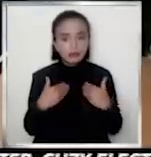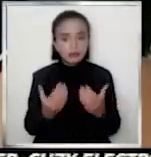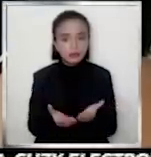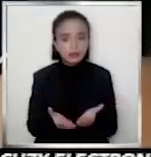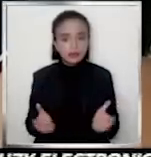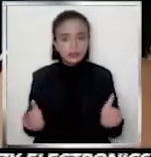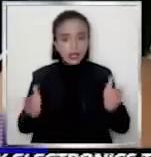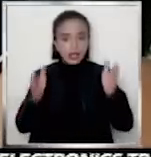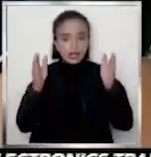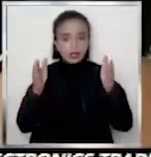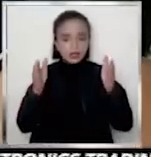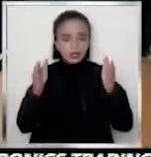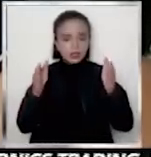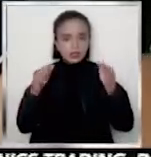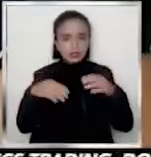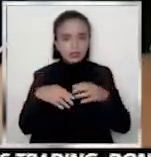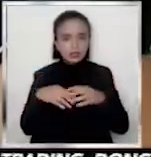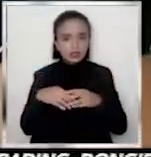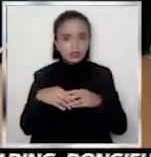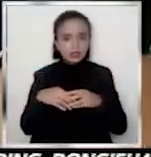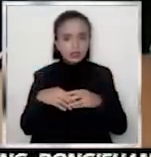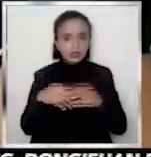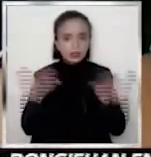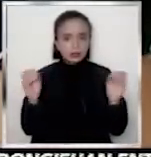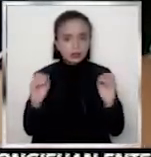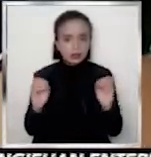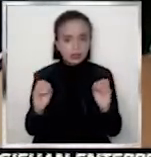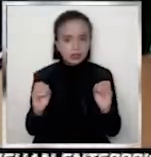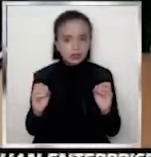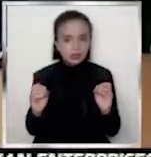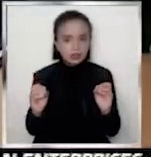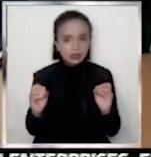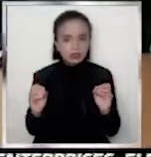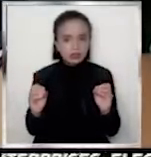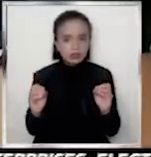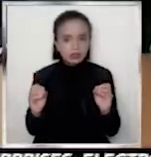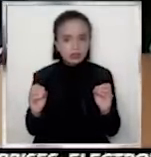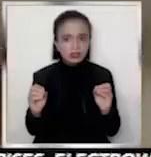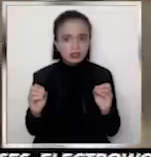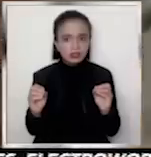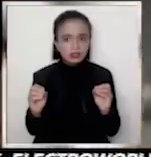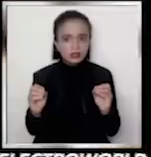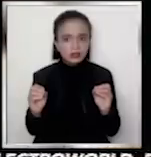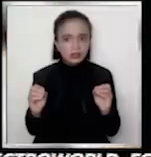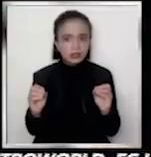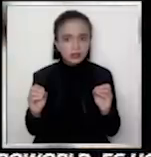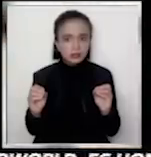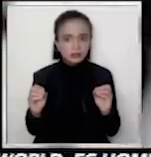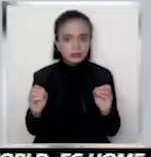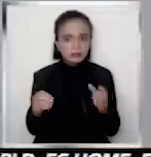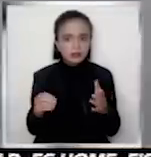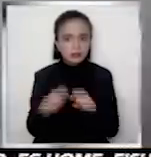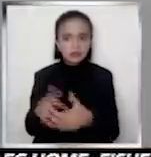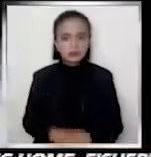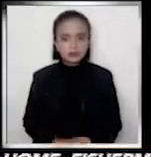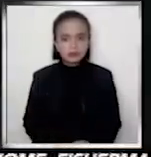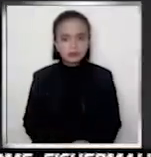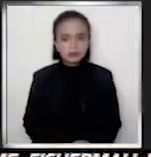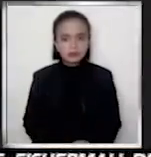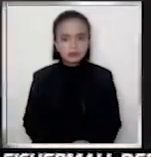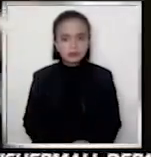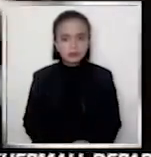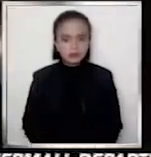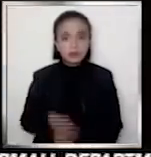ano, nawala yung tali ng sako. Nakawala siguro, natakot yung babae. Iniwanan na lang doon basta. Ang may-ari ng